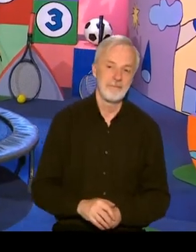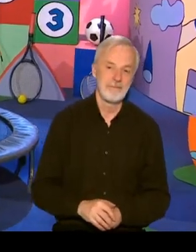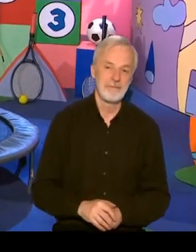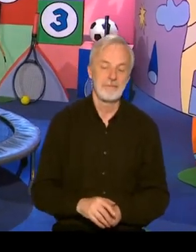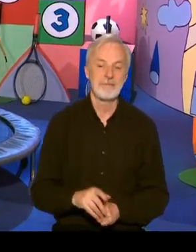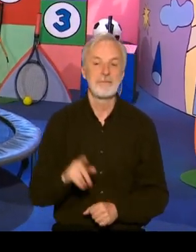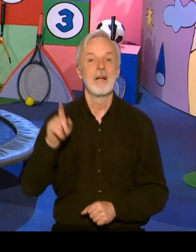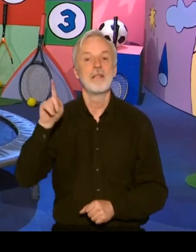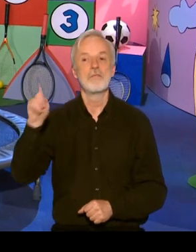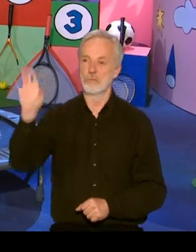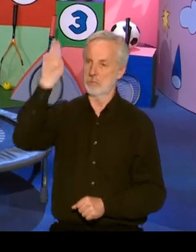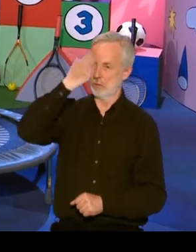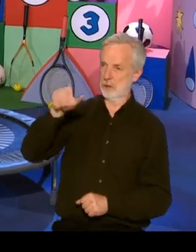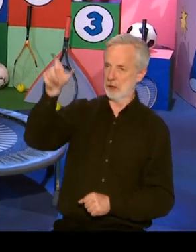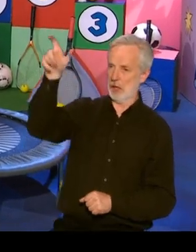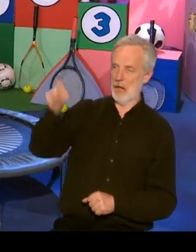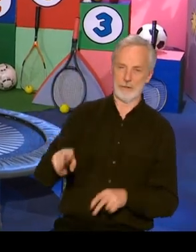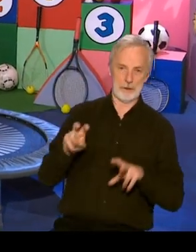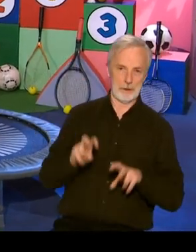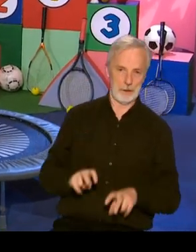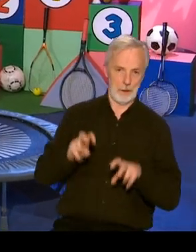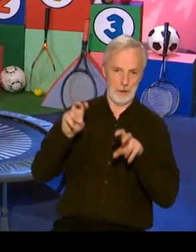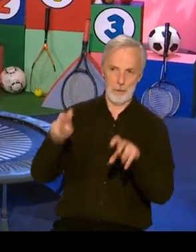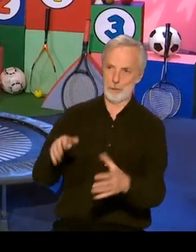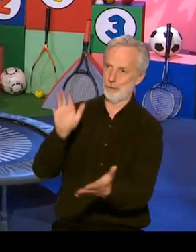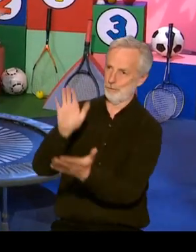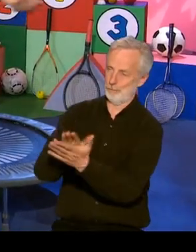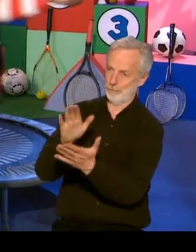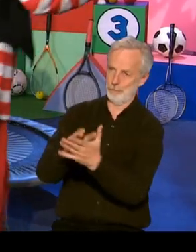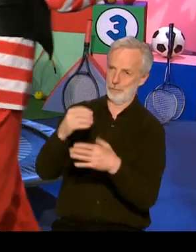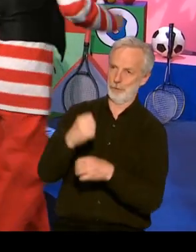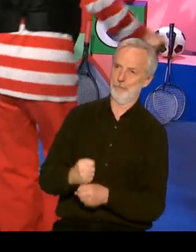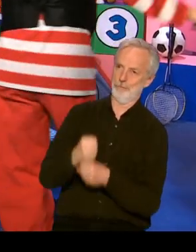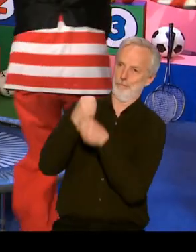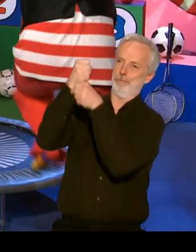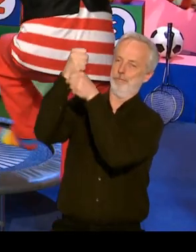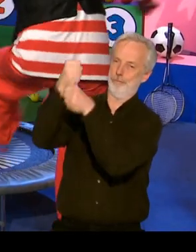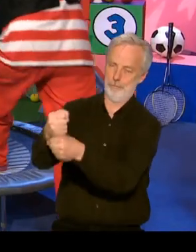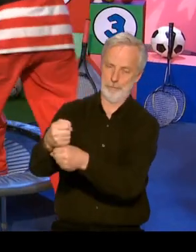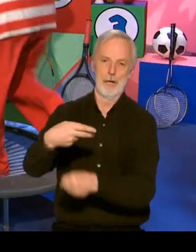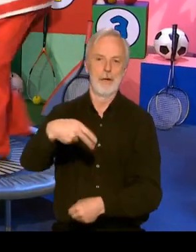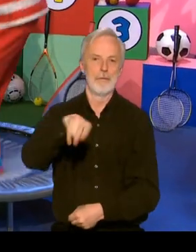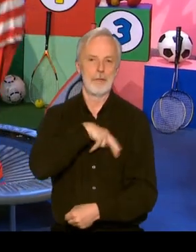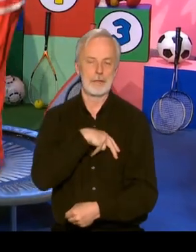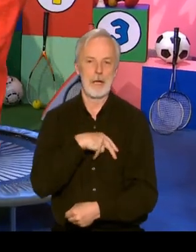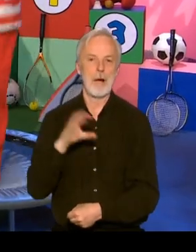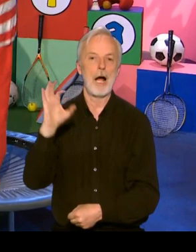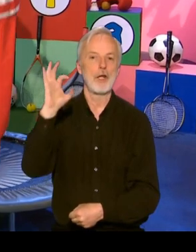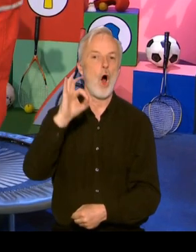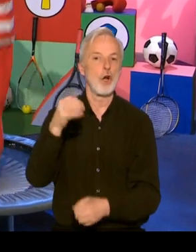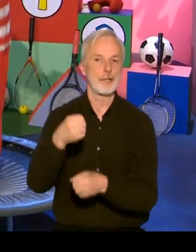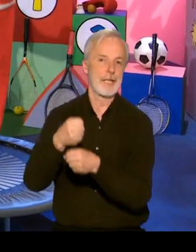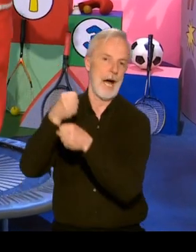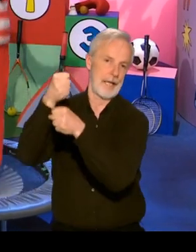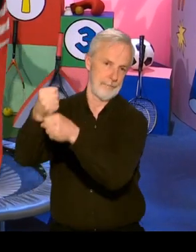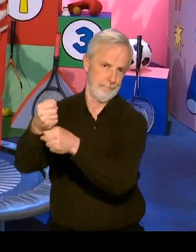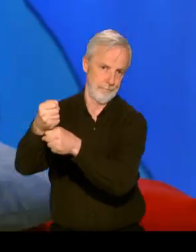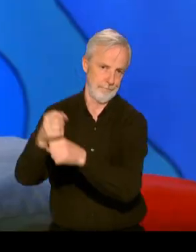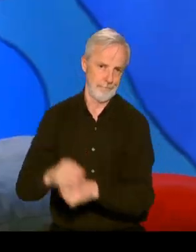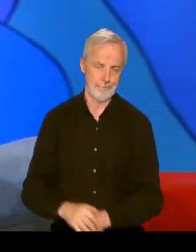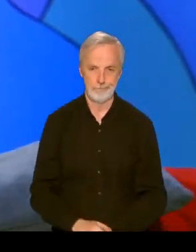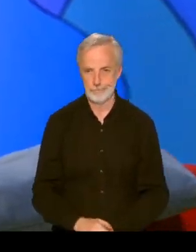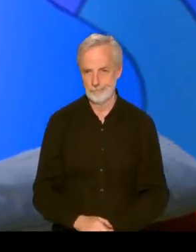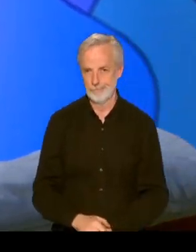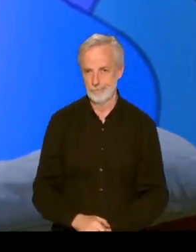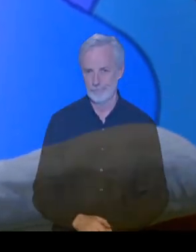Tvoje slavná postava zaslouží si Oscara. Vítej, Skipy. Vítej, Skipy. Pam,